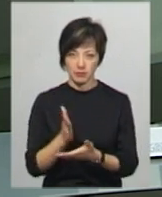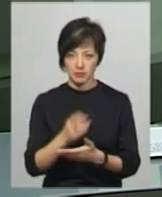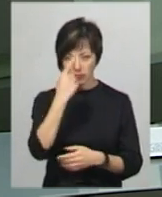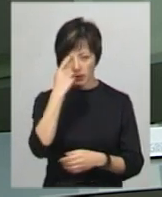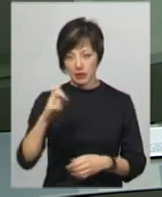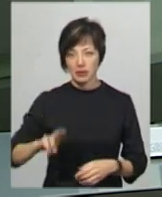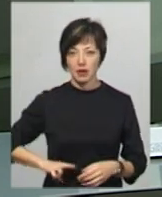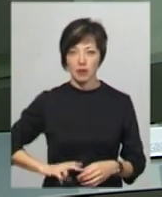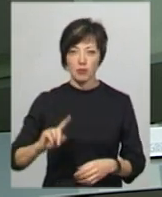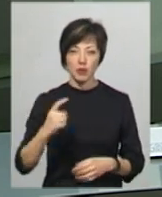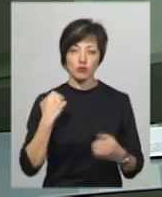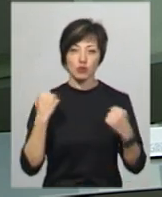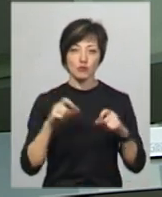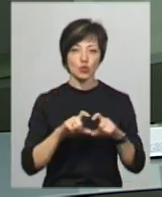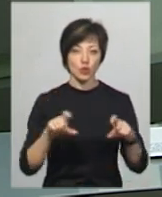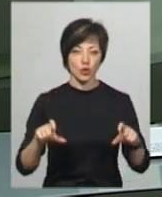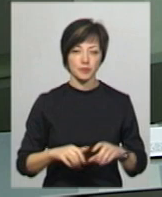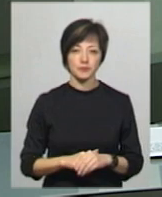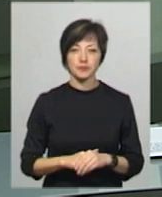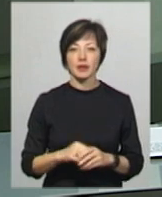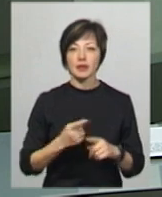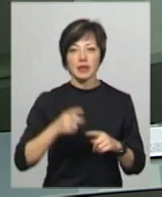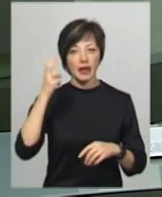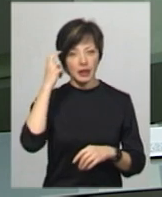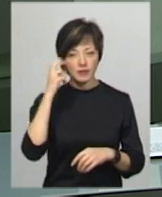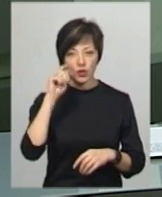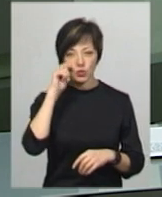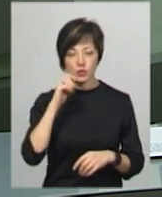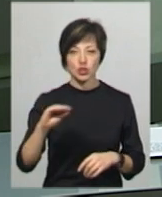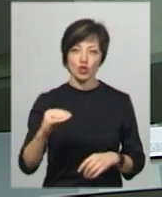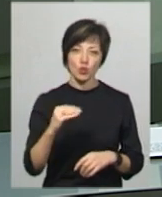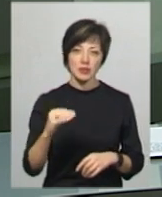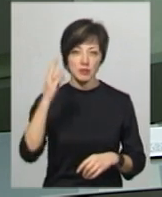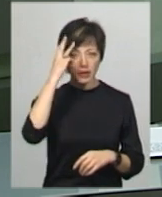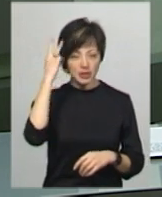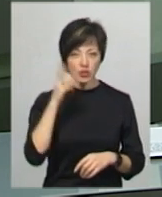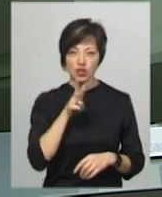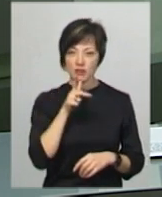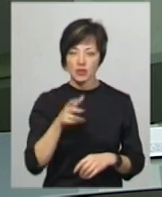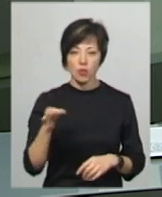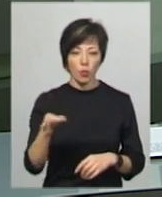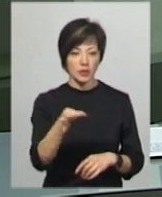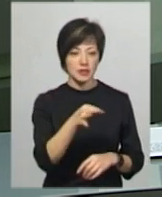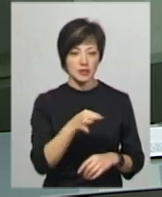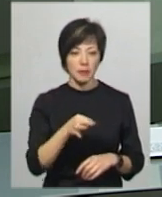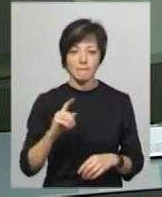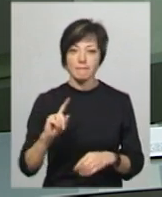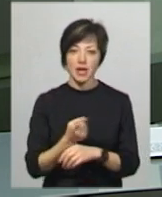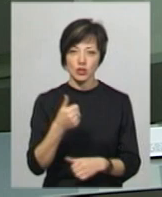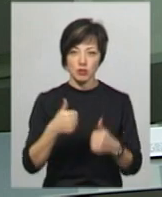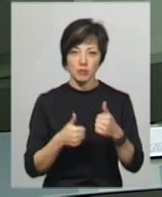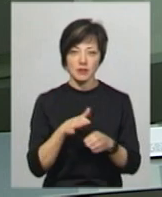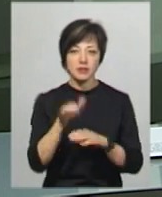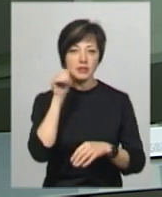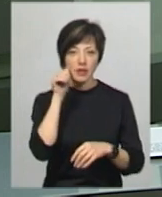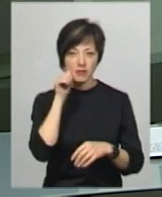директор першої спортивної школи Василь Янків. Це Київська, Луцька, Житомирська, Хмельницька та Чернівецької області. Перший матч відбудеться